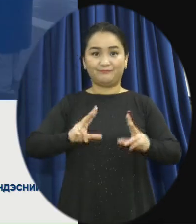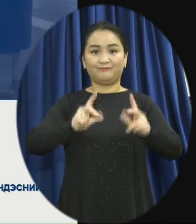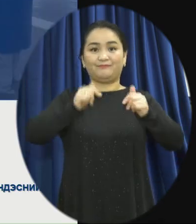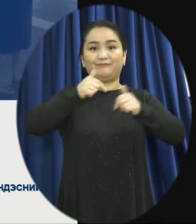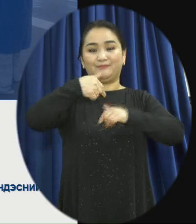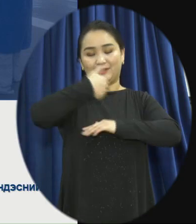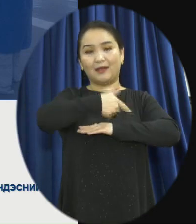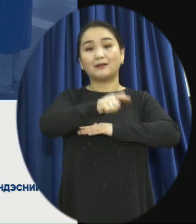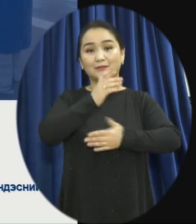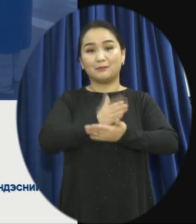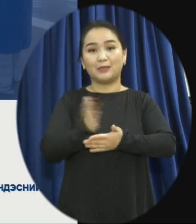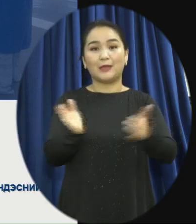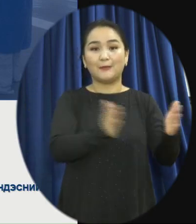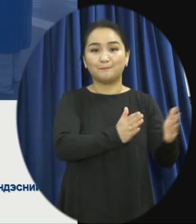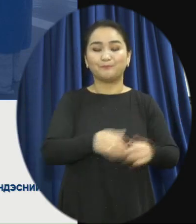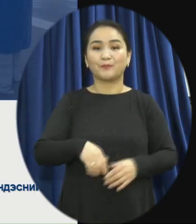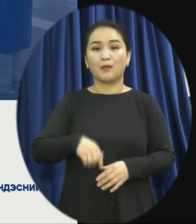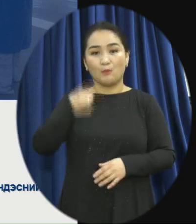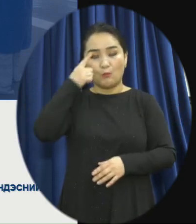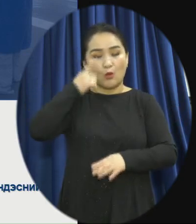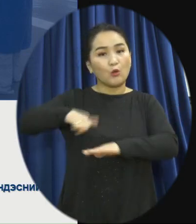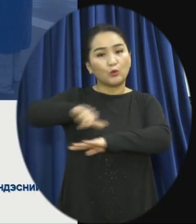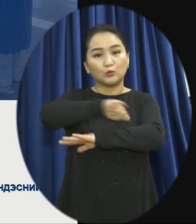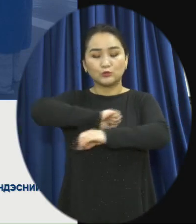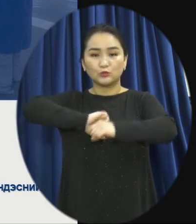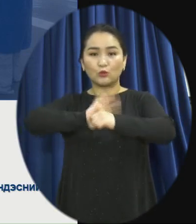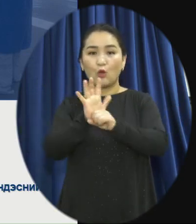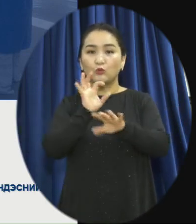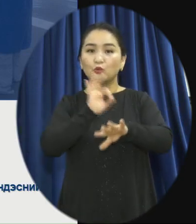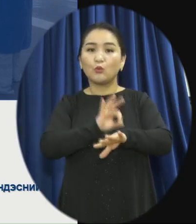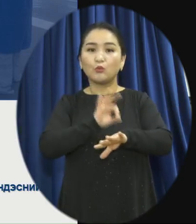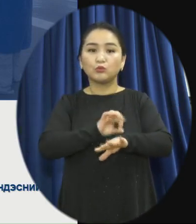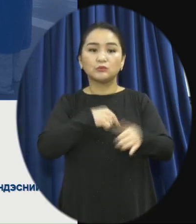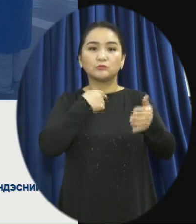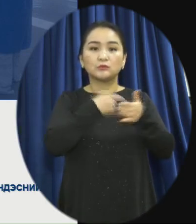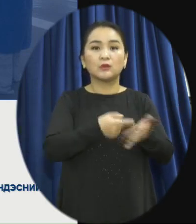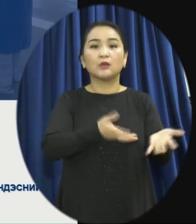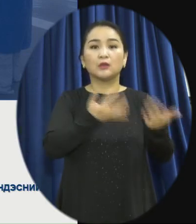Нийт Монгол улсын хэмжээнд коронавирус халдварын батлагдсан тохиолдол